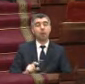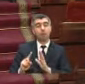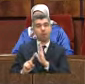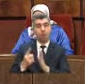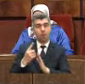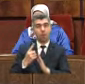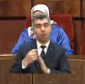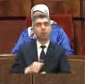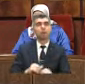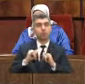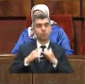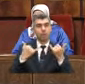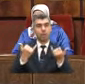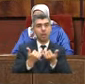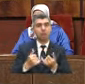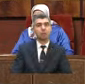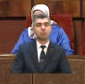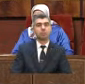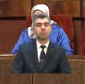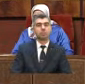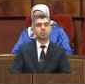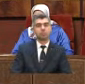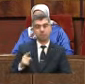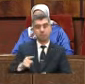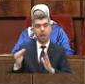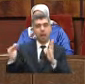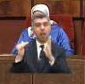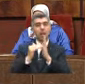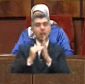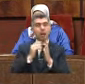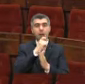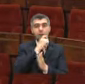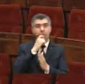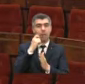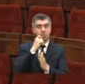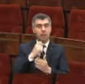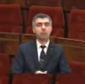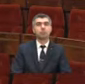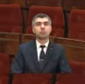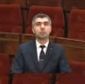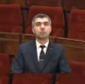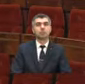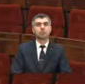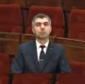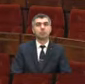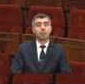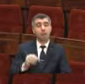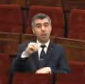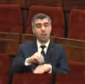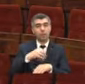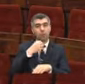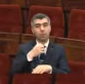هذه الجلسة، هذه الأيام من أواخر هذا الشهر الكريم، وأهنئكم